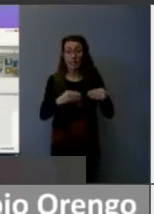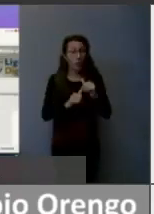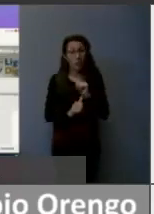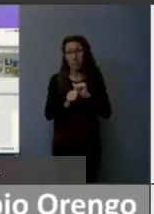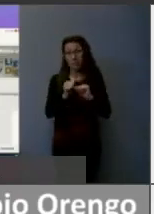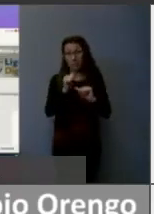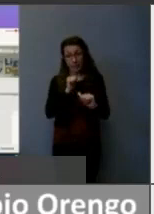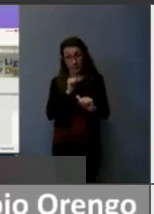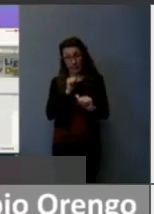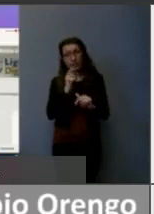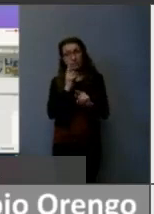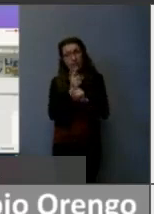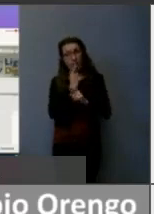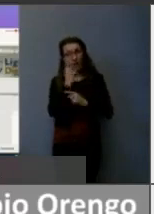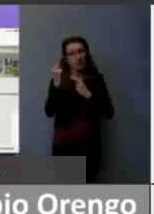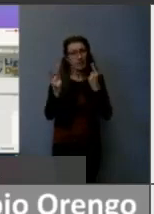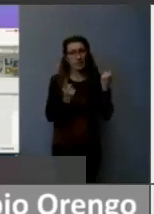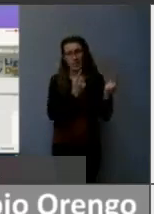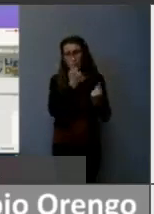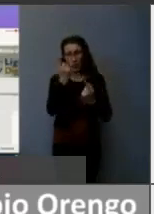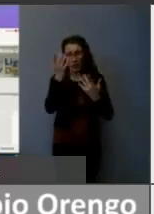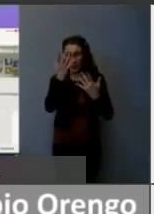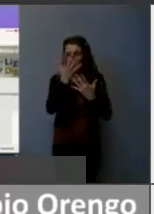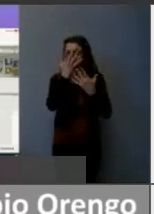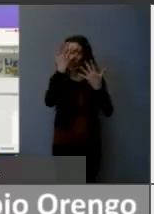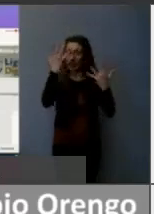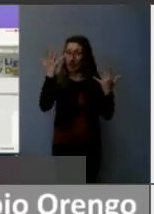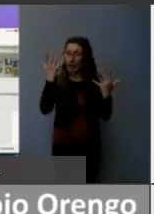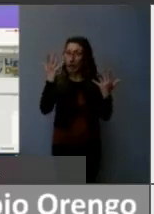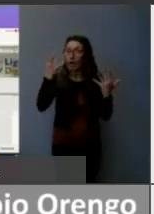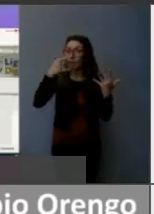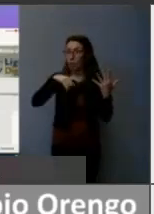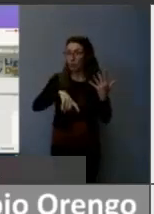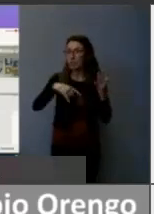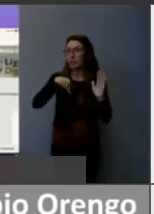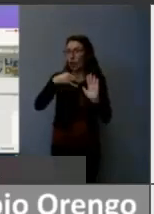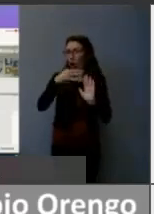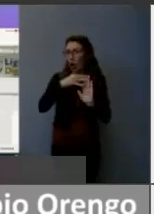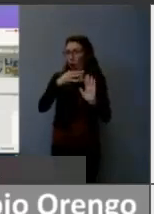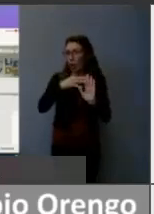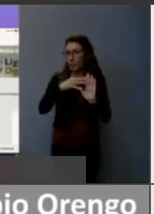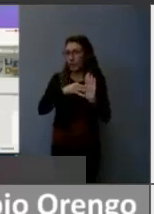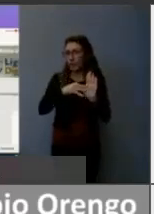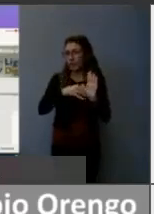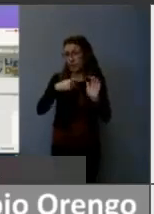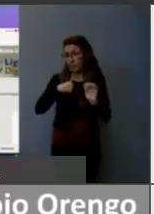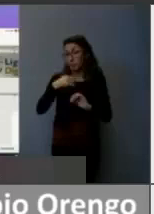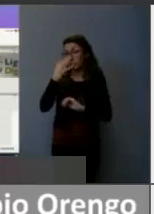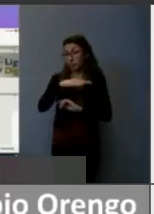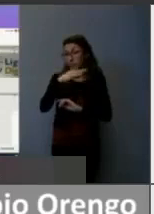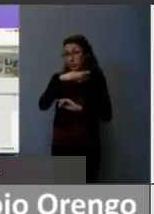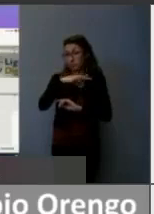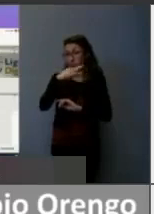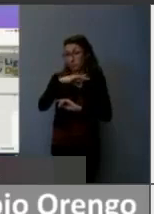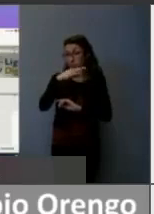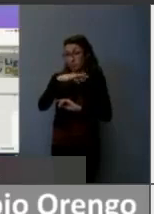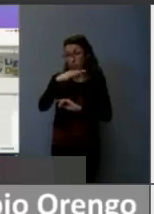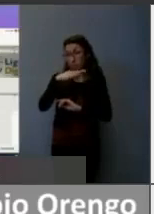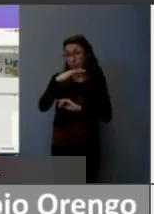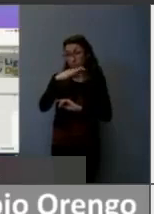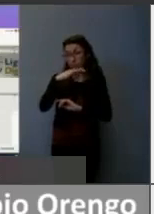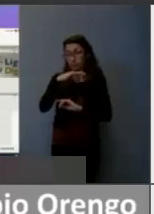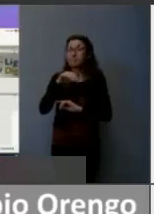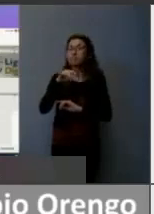chiarezza sugli obiettivi che ho elencato e sul quale lei alcune di queste